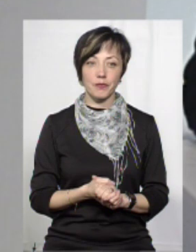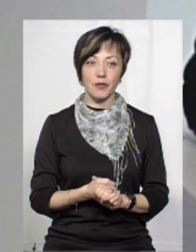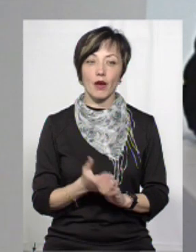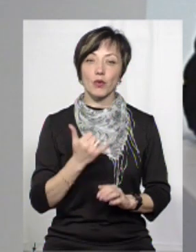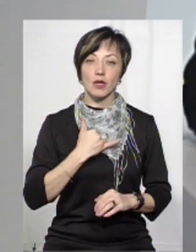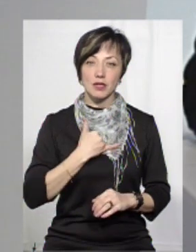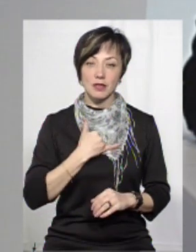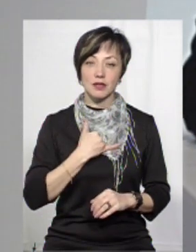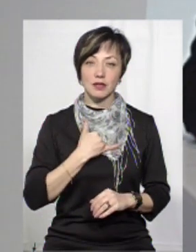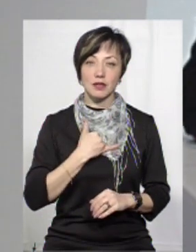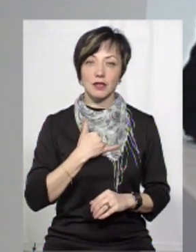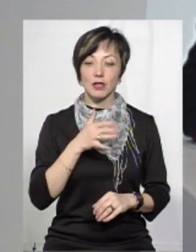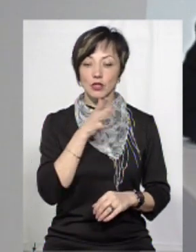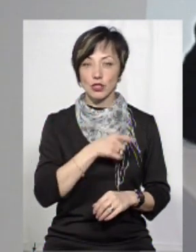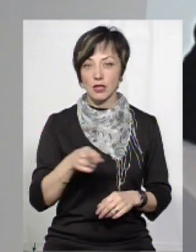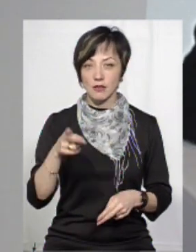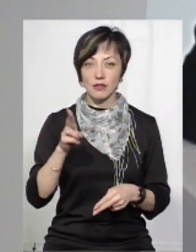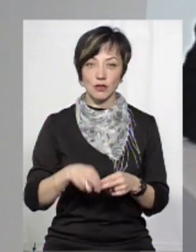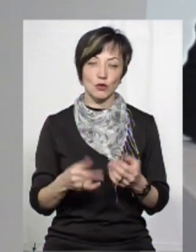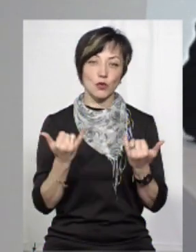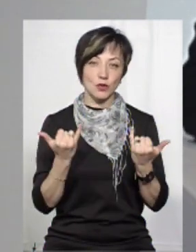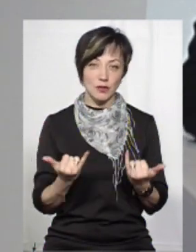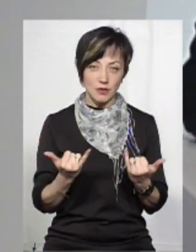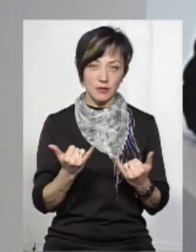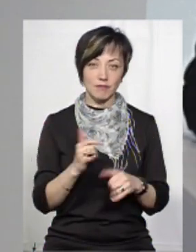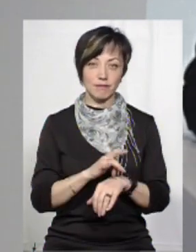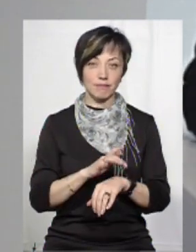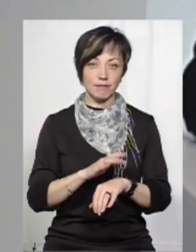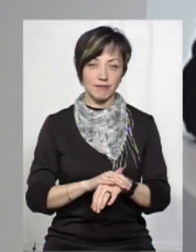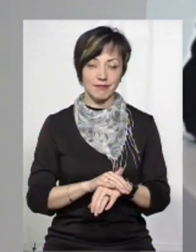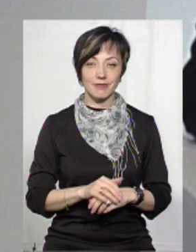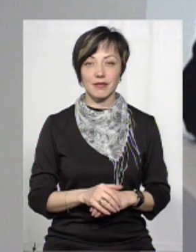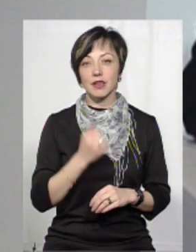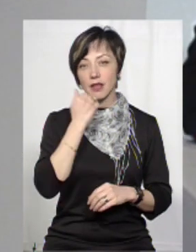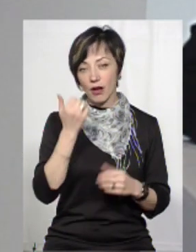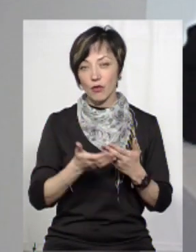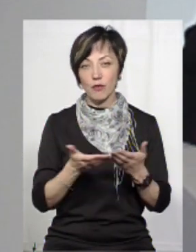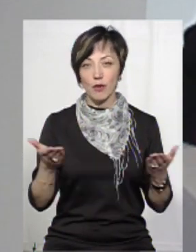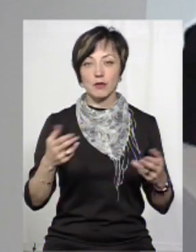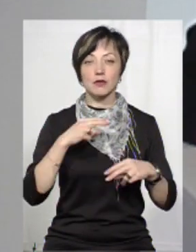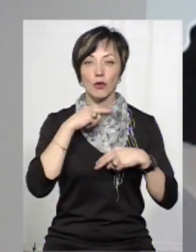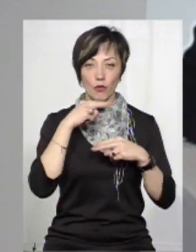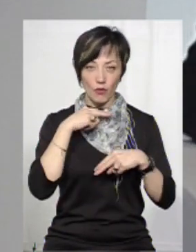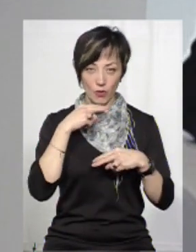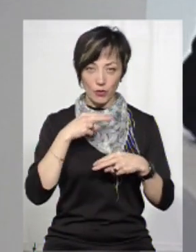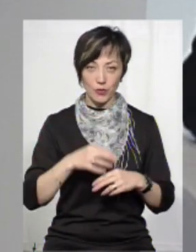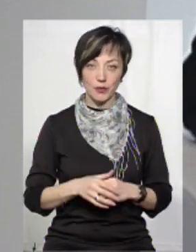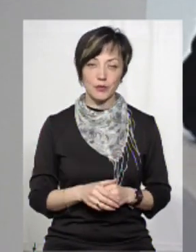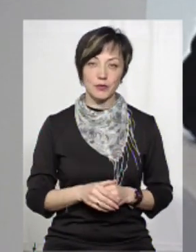А у нас наш час на сьогодні вичерпаний. Дякую глядачам